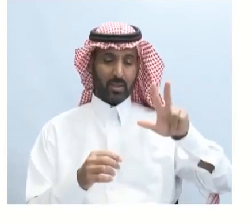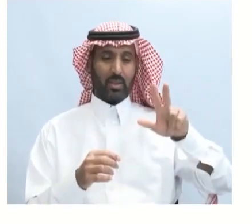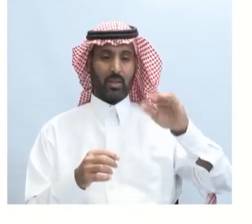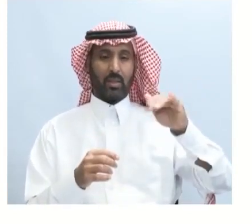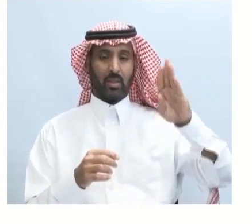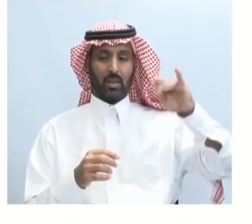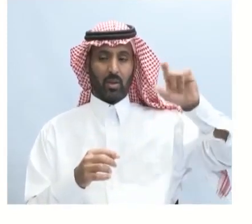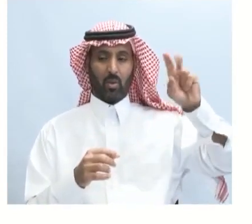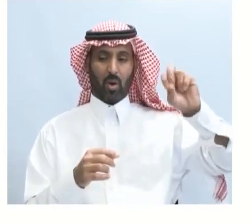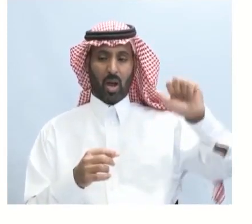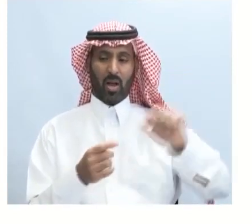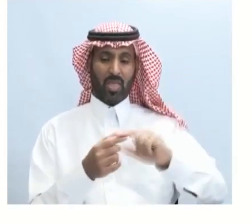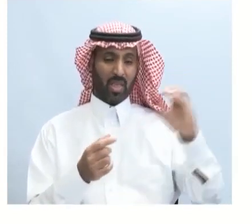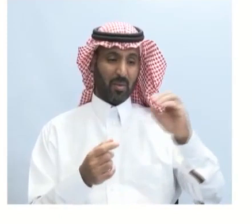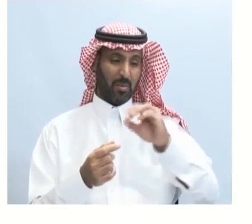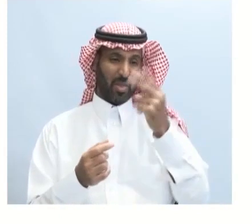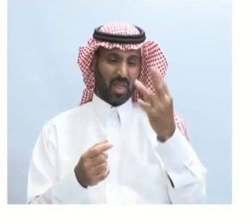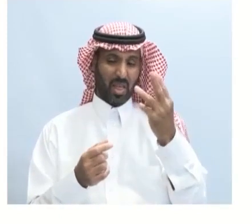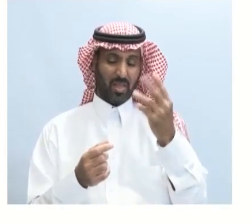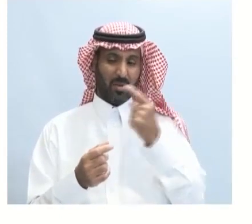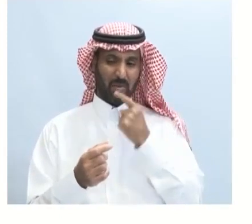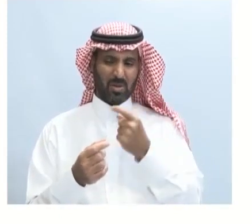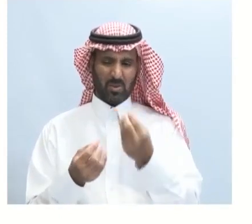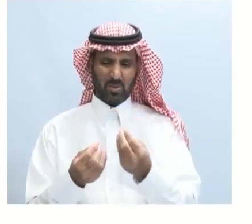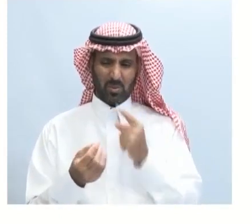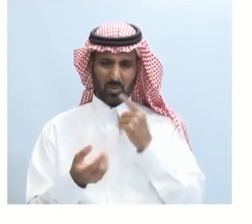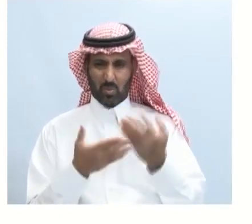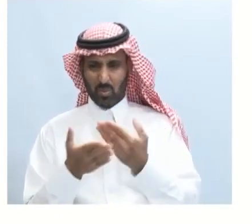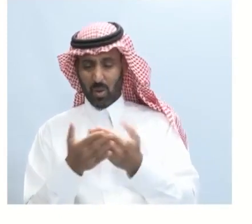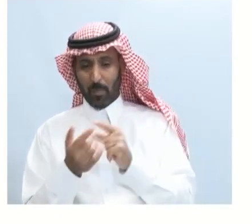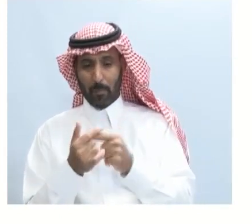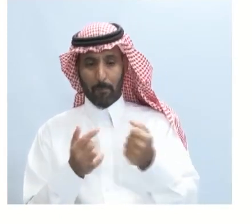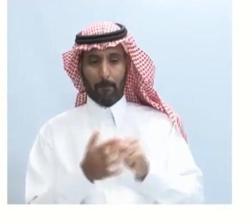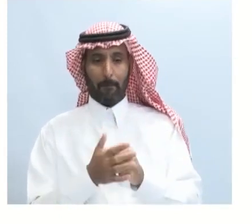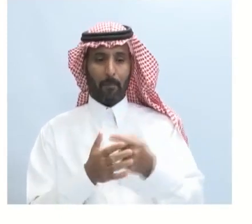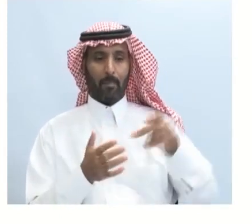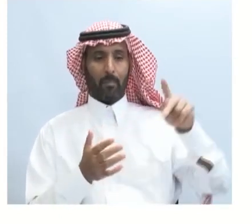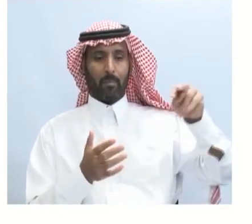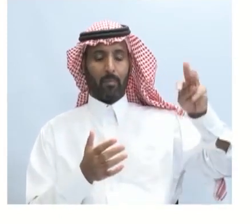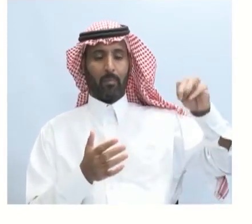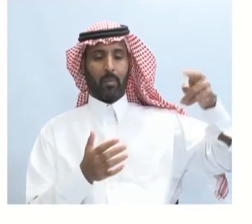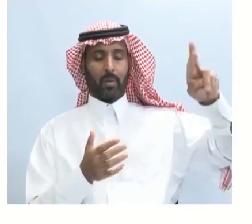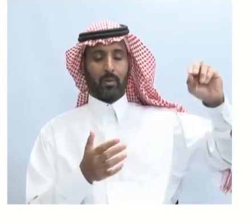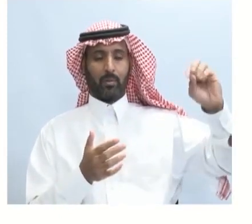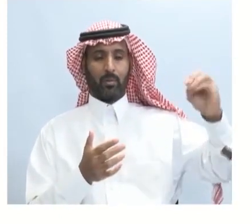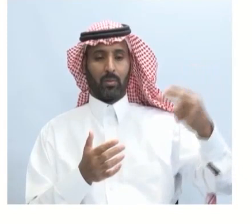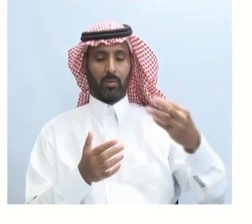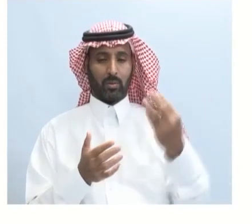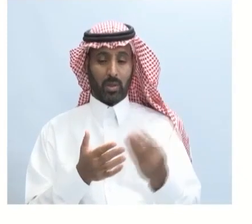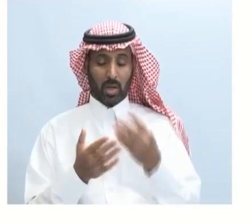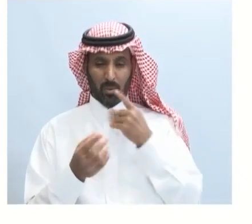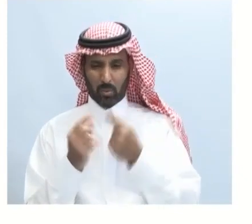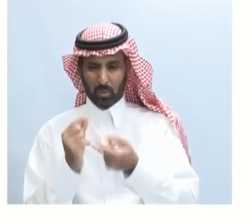ذرات في كربون ثلاثه ببطء شديد عند تفاعله مع برمنجنات البوتاسيوم او بوجود مثلا كرومات الهيدروجين على